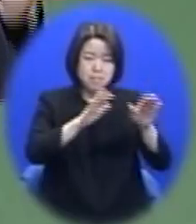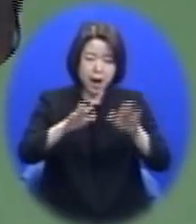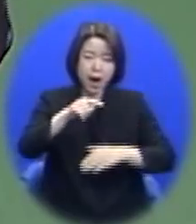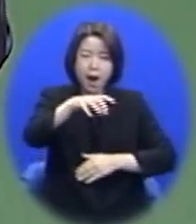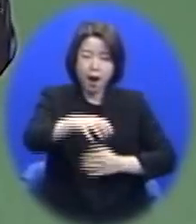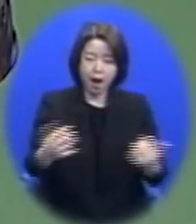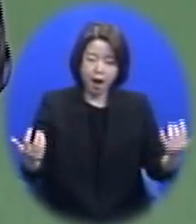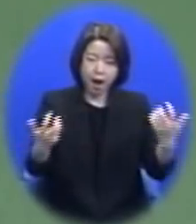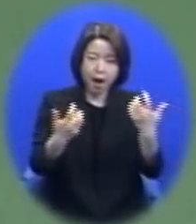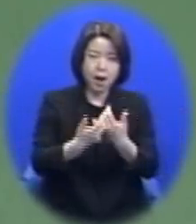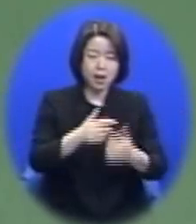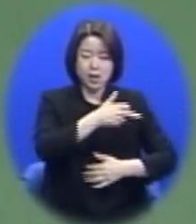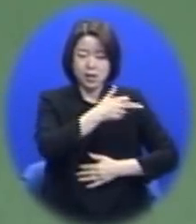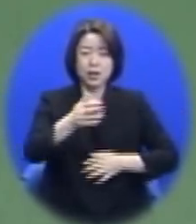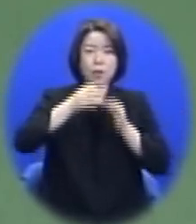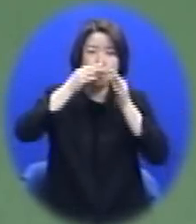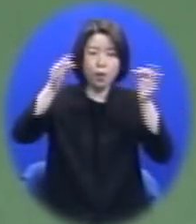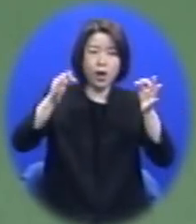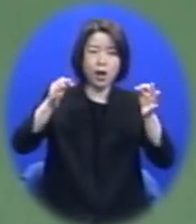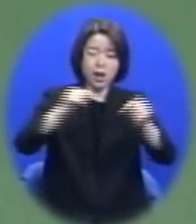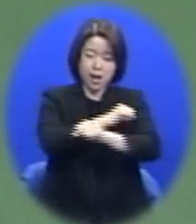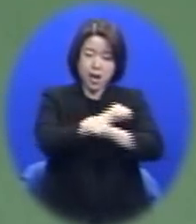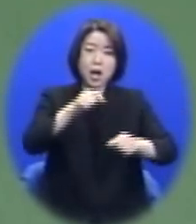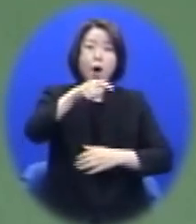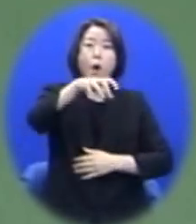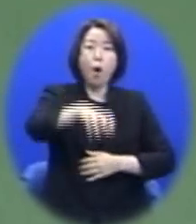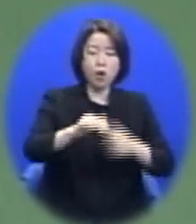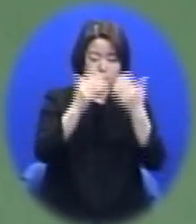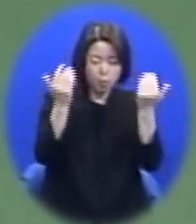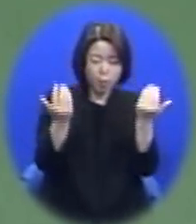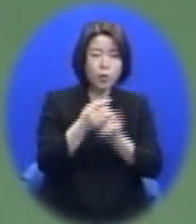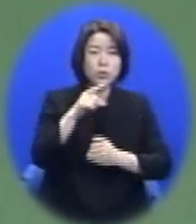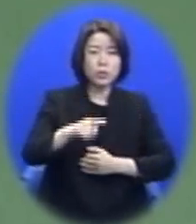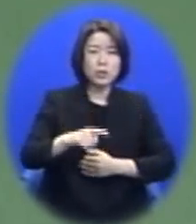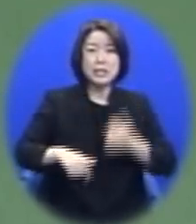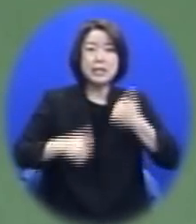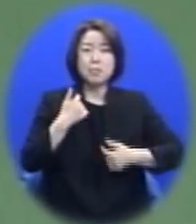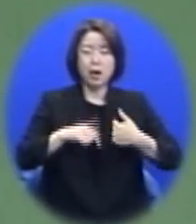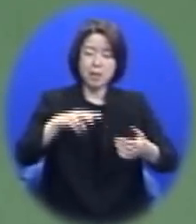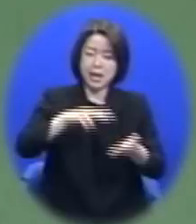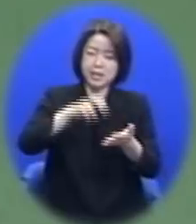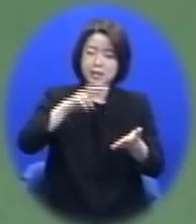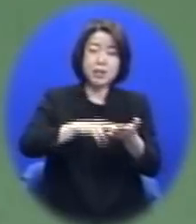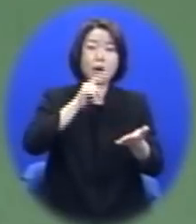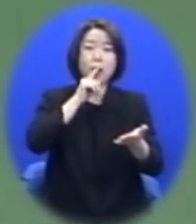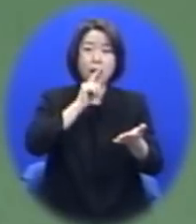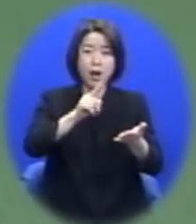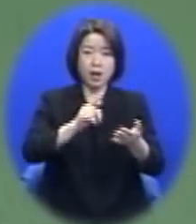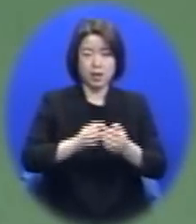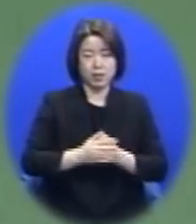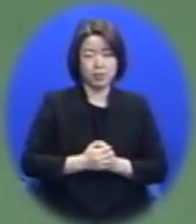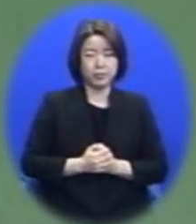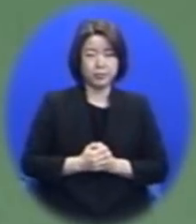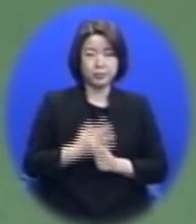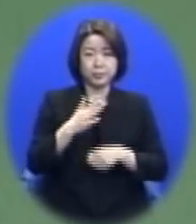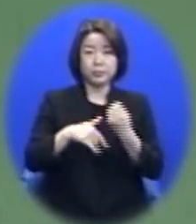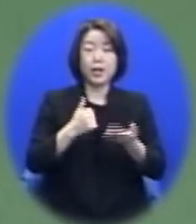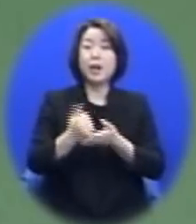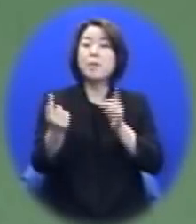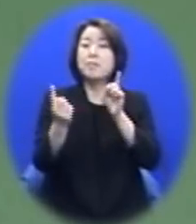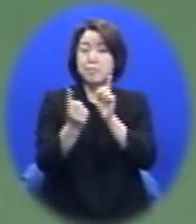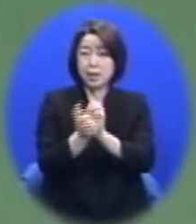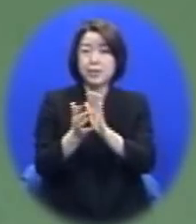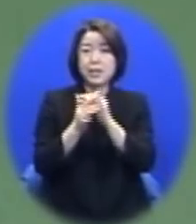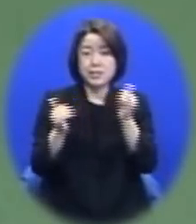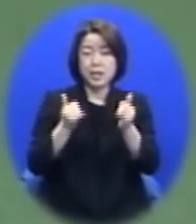다 크게 외쳐라, 들과 거기에 있는 모든 것도 다 기뻐하며 뛰어라 그렇게 말합니다. 하나님을 만난 사람이니까